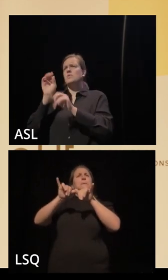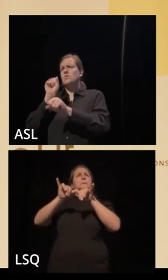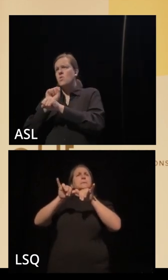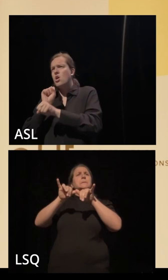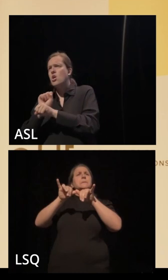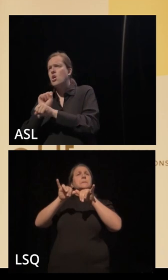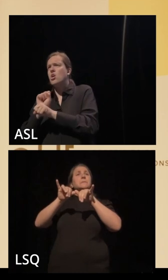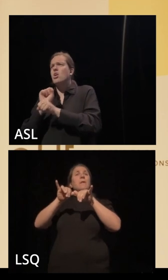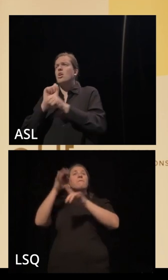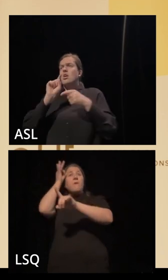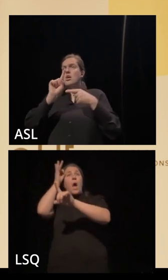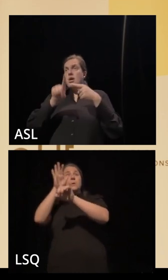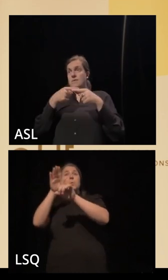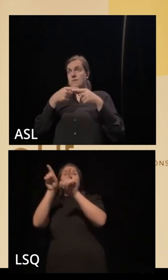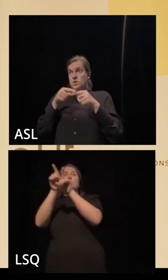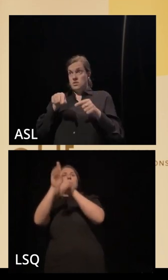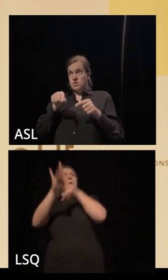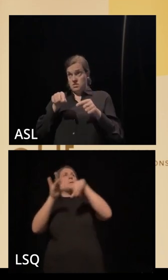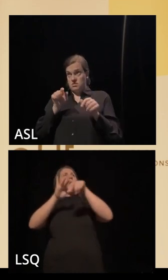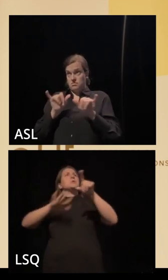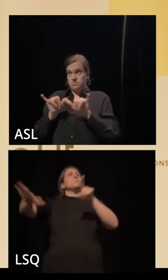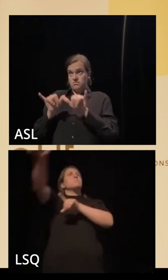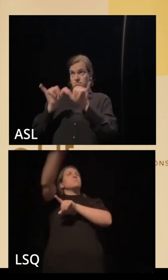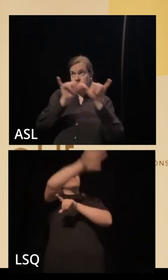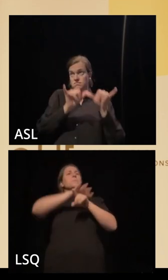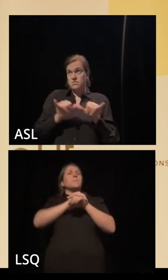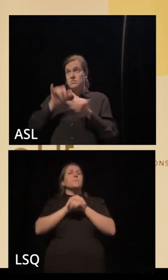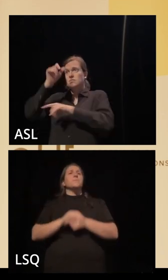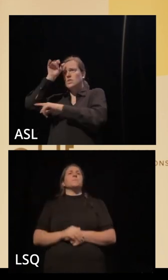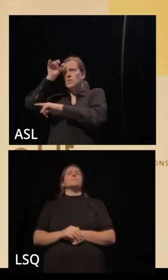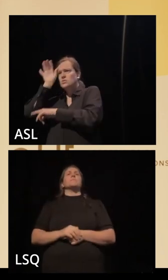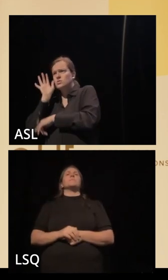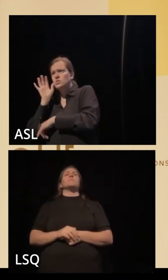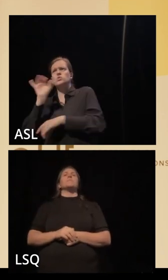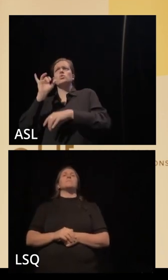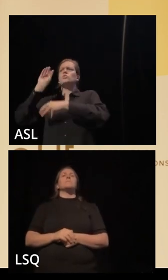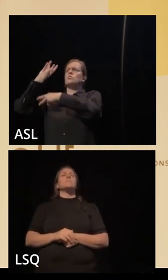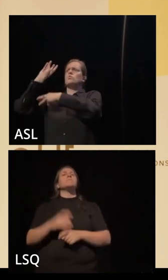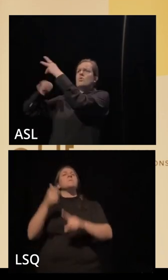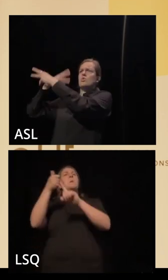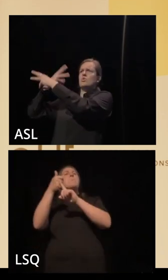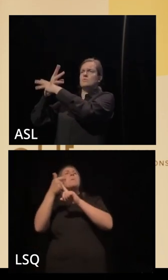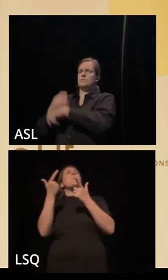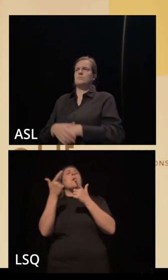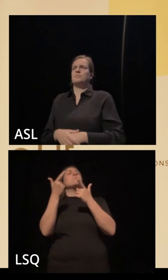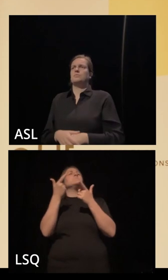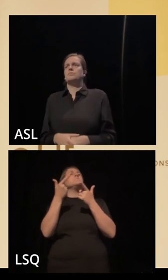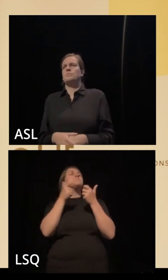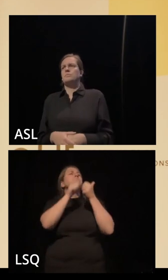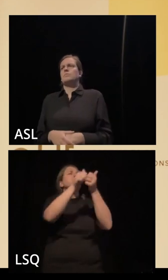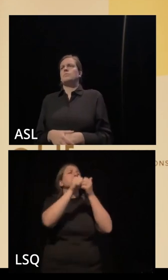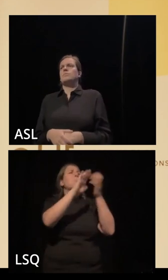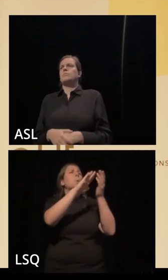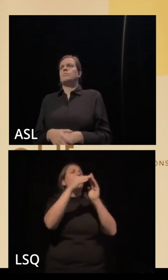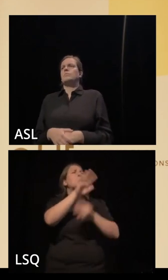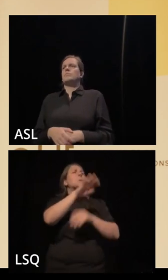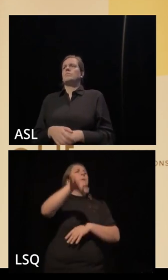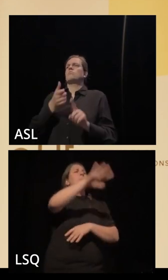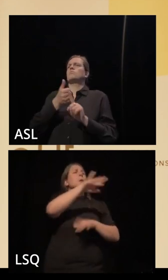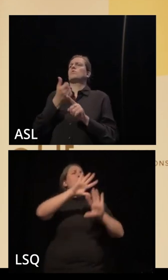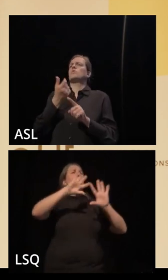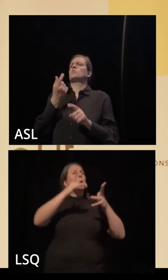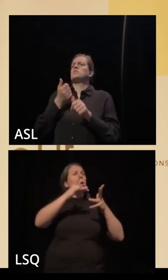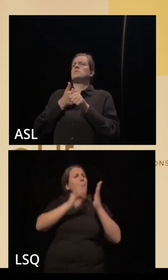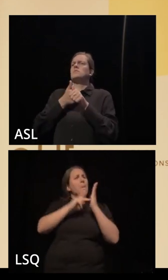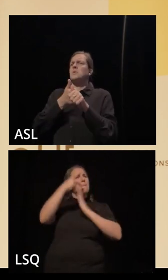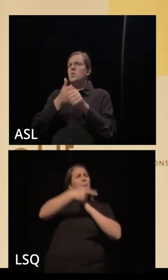et à l'international. Au sein de la structure, Maude accompagne notamment des collectivités pour concevoir des programmes